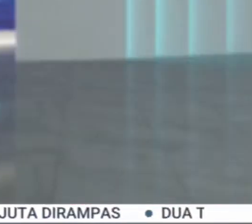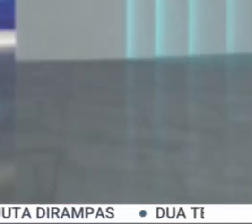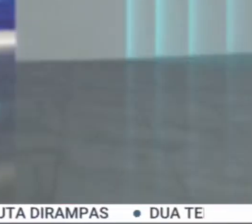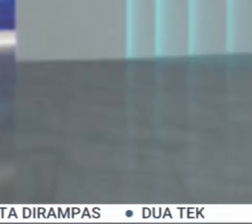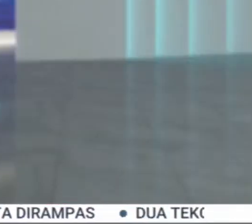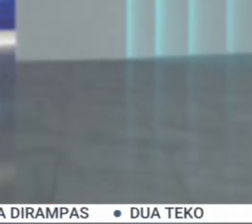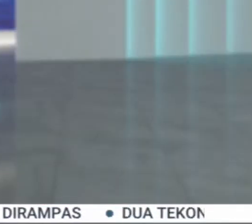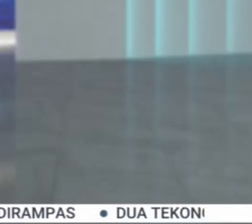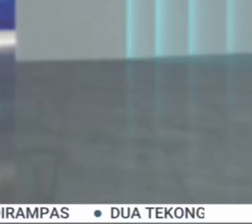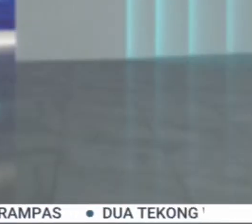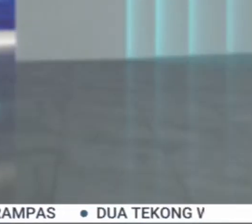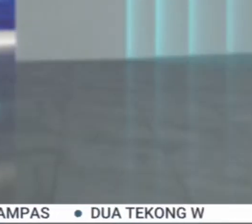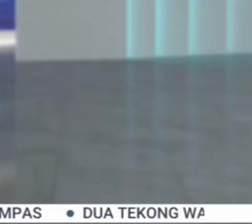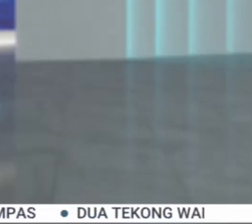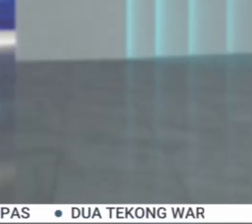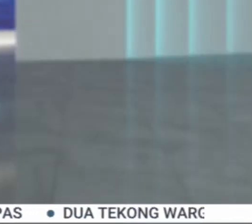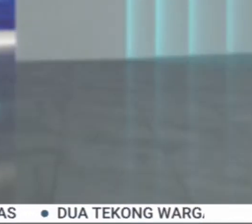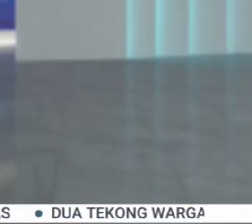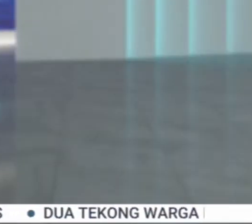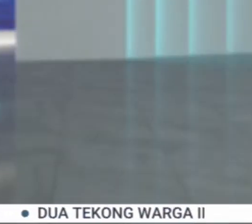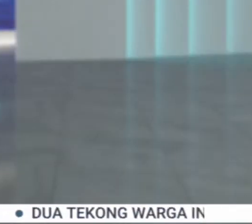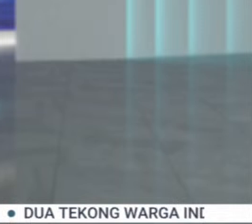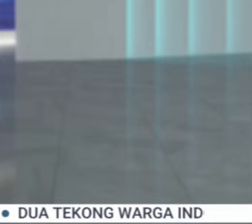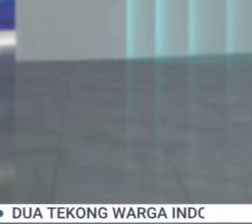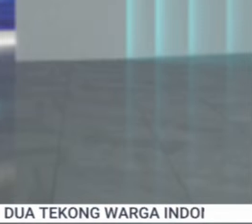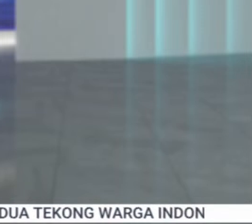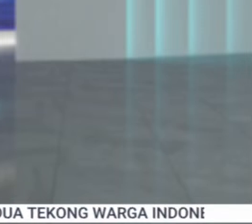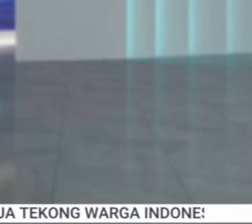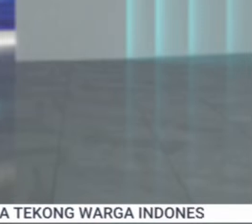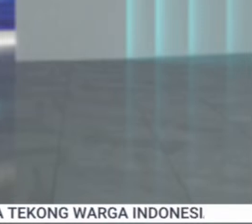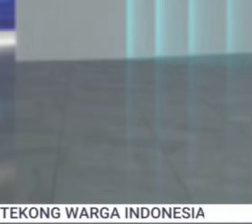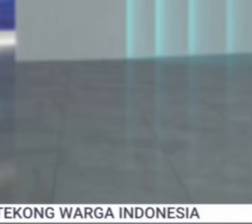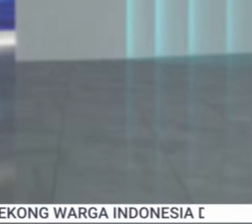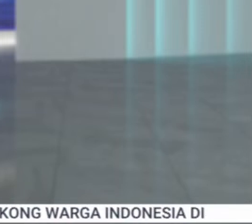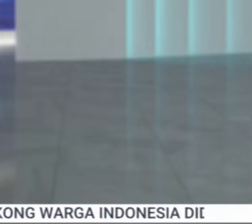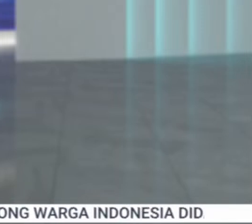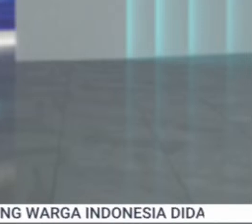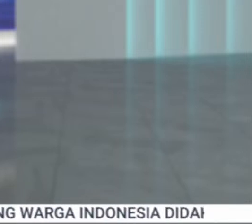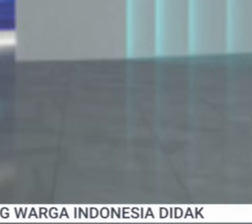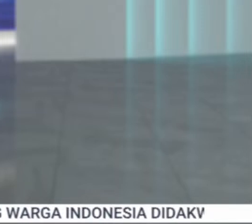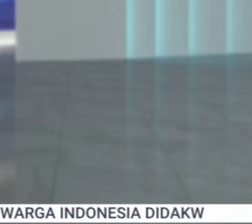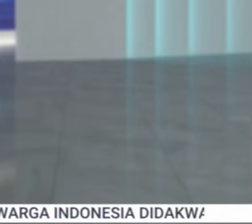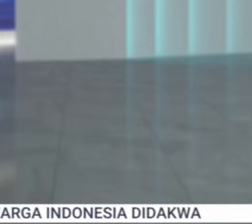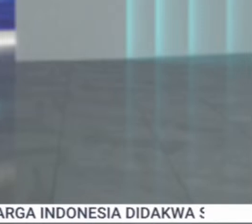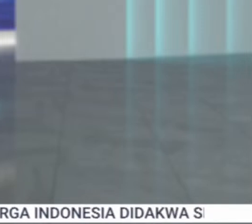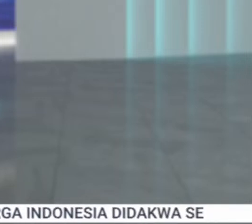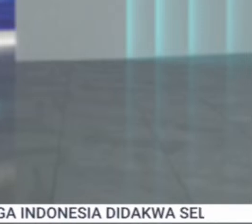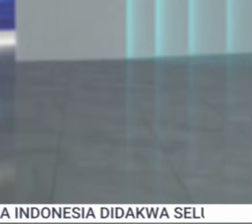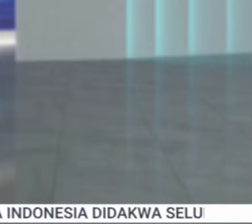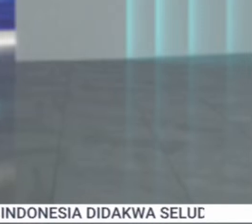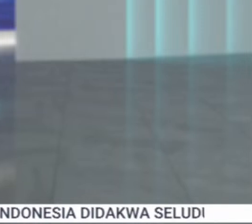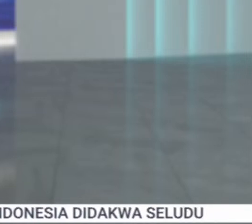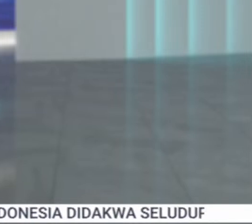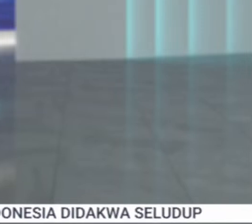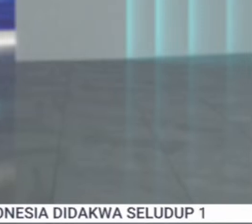Sekian Stadium RTMH Klik dan Berita Perdana. Saya Otto Othman, Malaysia Madani. Tekad perpaduan penuhi harapan.